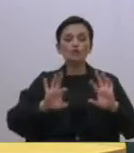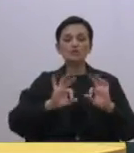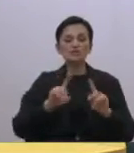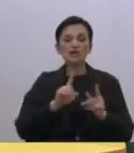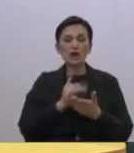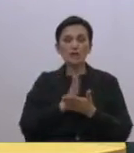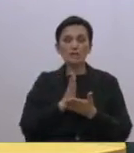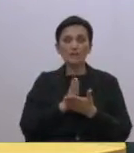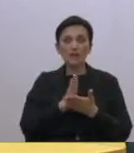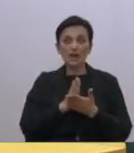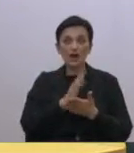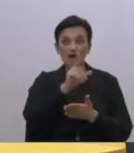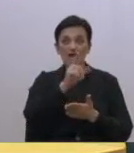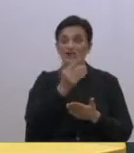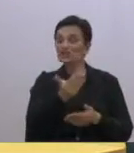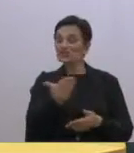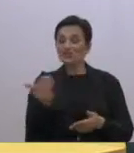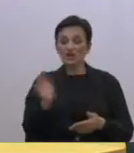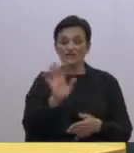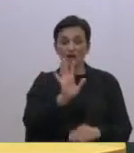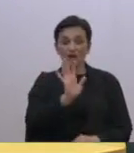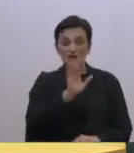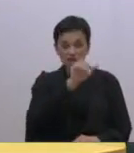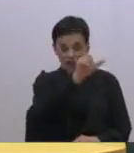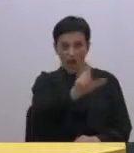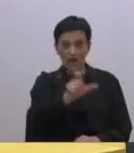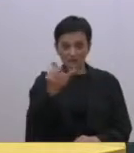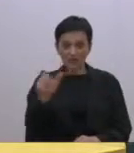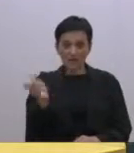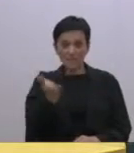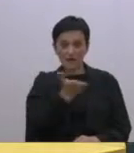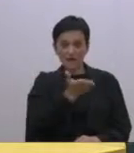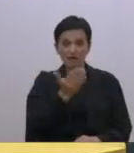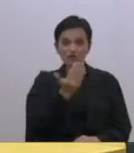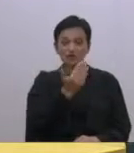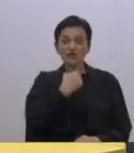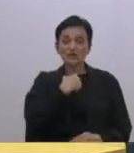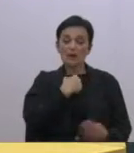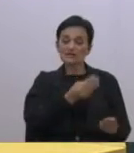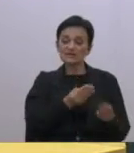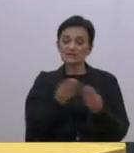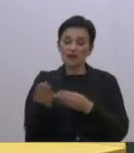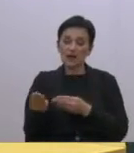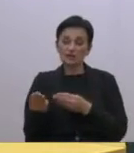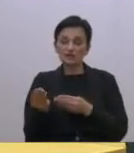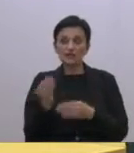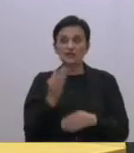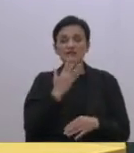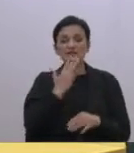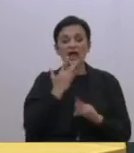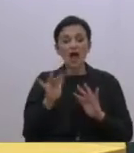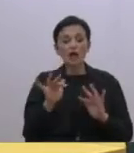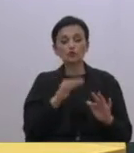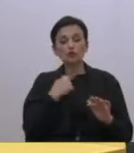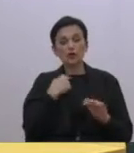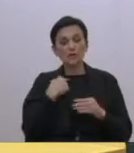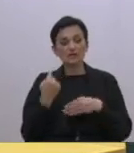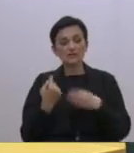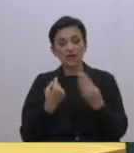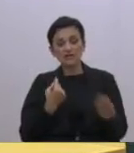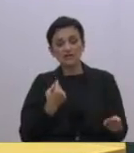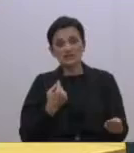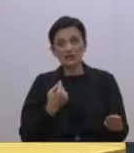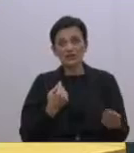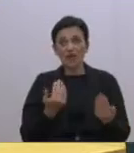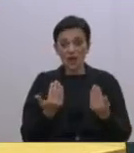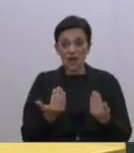მათ შორის მაყურებს არა თქვენ, მათ შორის იმ ადამიანებს, რომელიც თქვენ გაძლევდნენ ხმას, ნაციონალურ მოძრაობას აძლევდნენ ხმას და